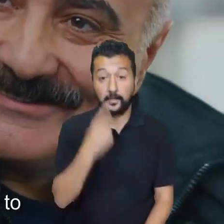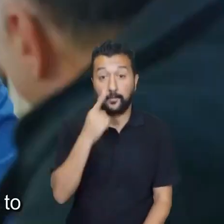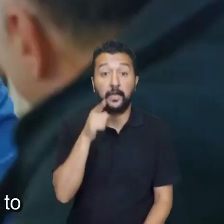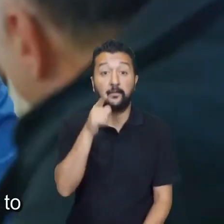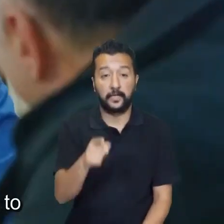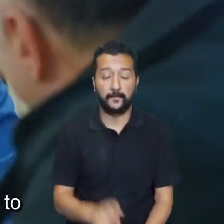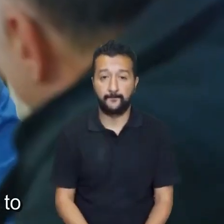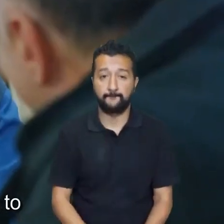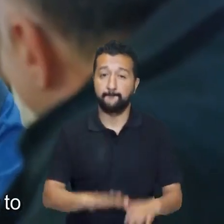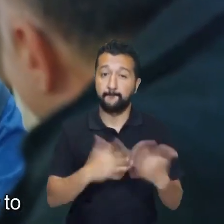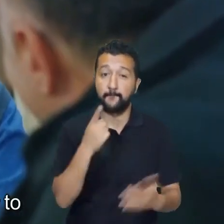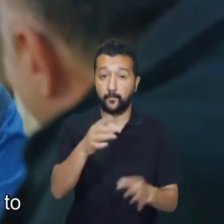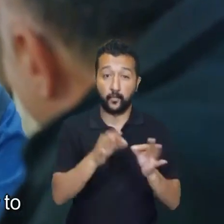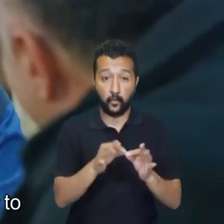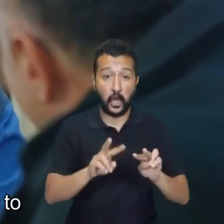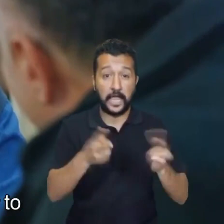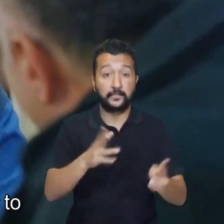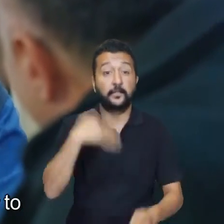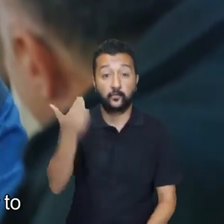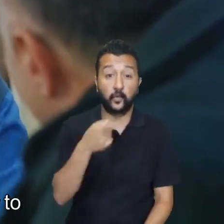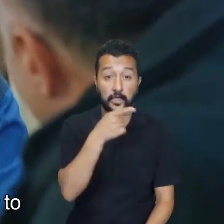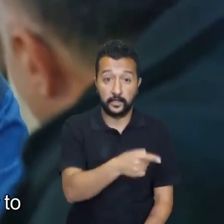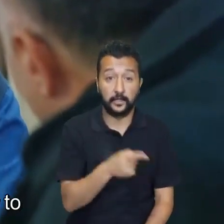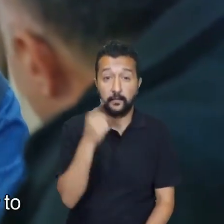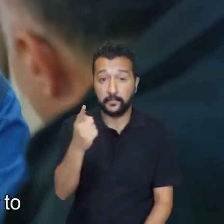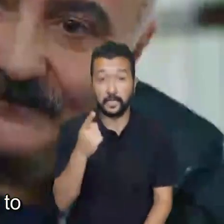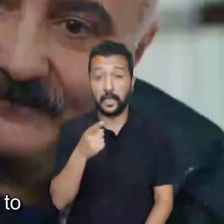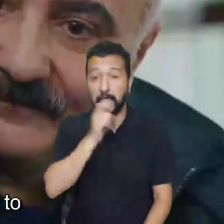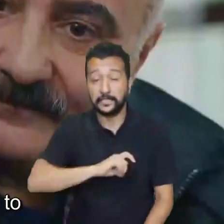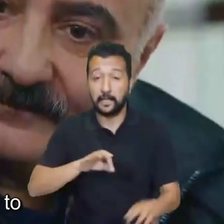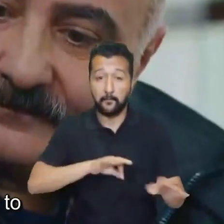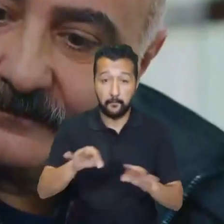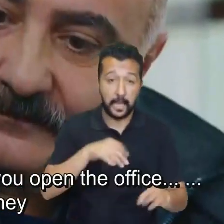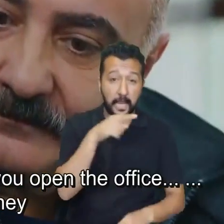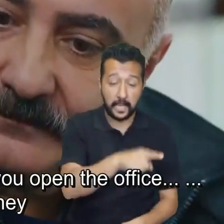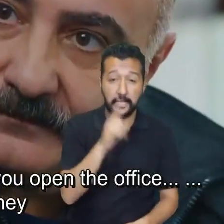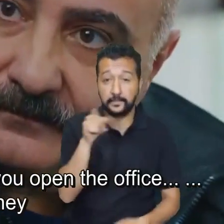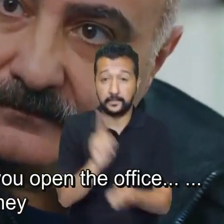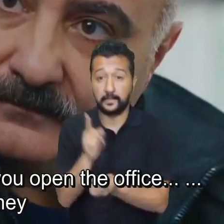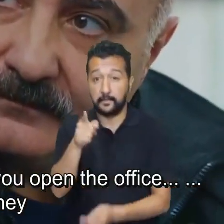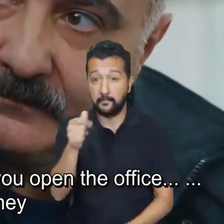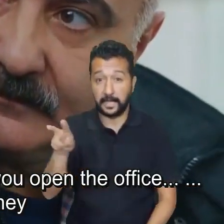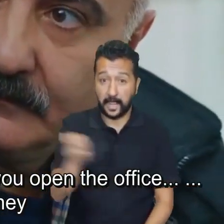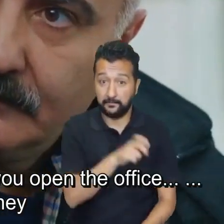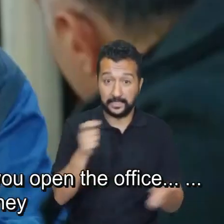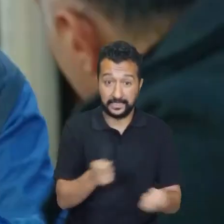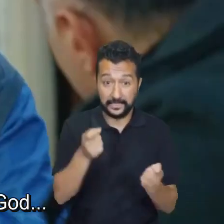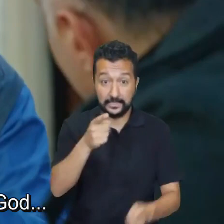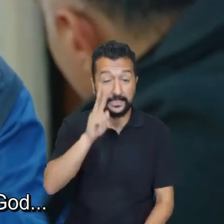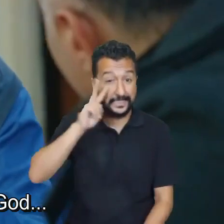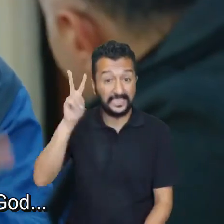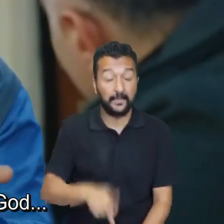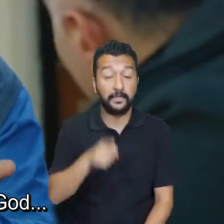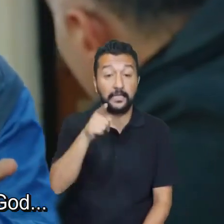bak. Eğer büroyu açtıktan sonra bir ayak oyunu katakulliyle Itır'dan para sızdırmaya çalışırsan,